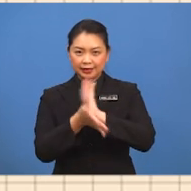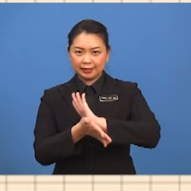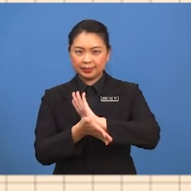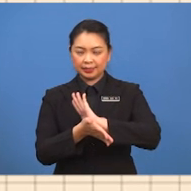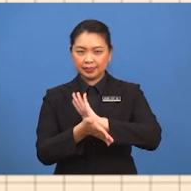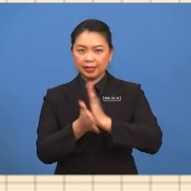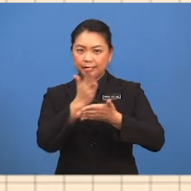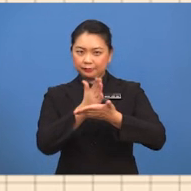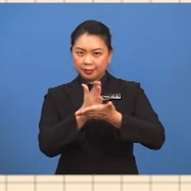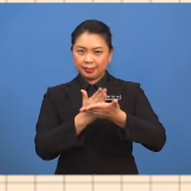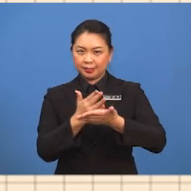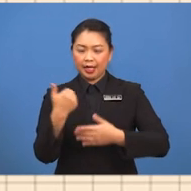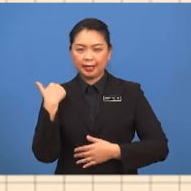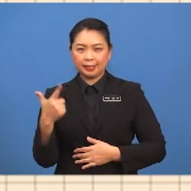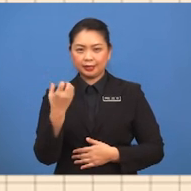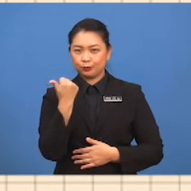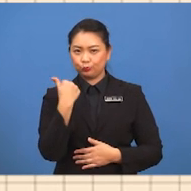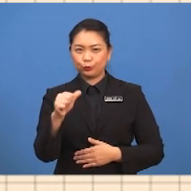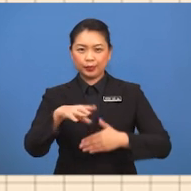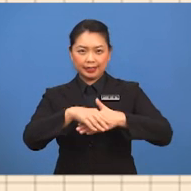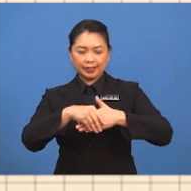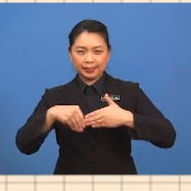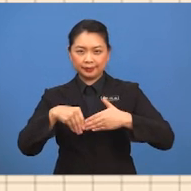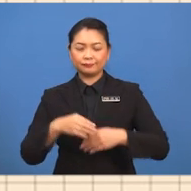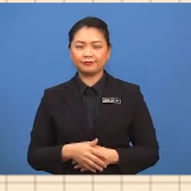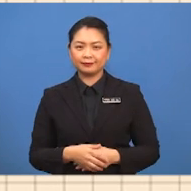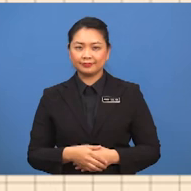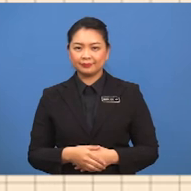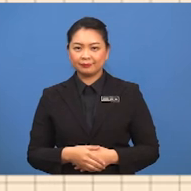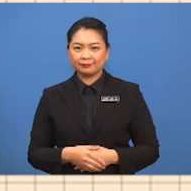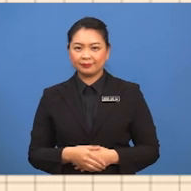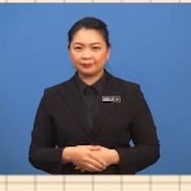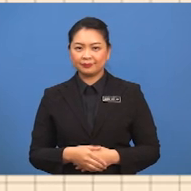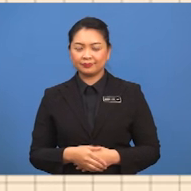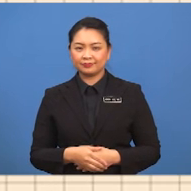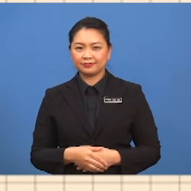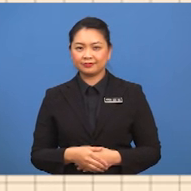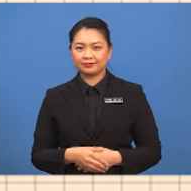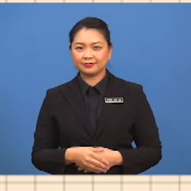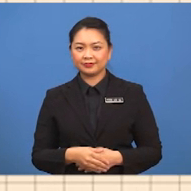Jadi, median ialah RM10.